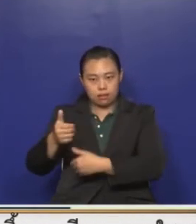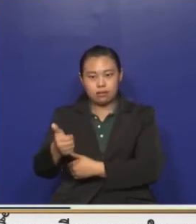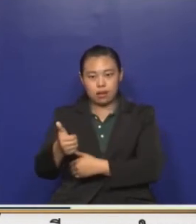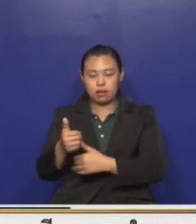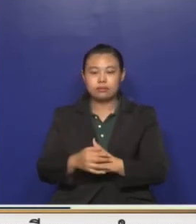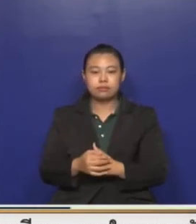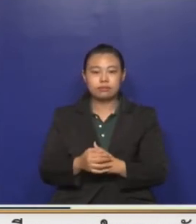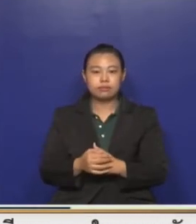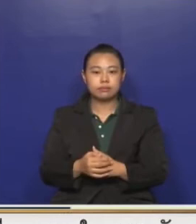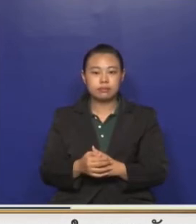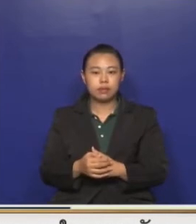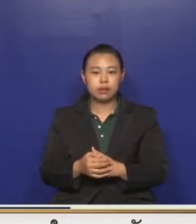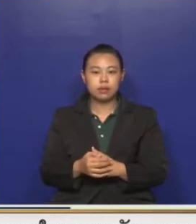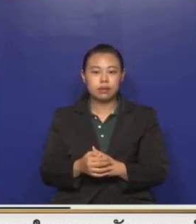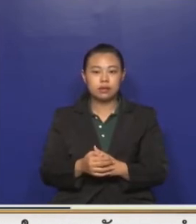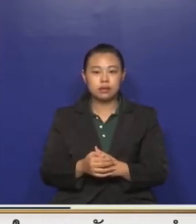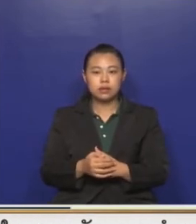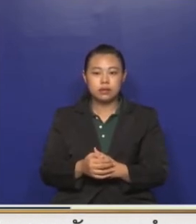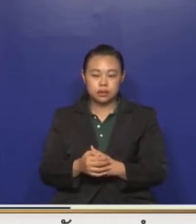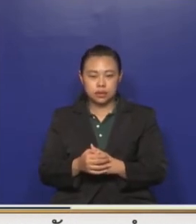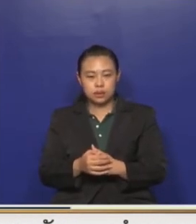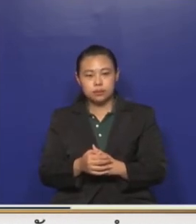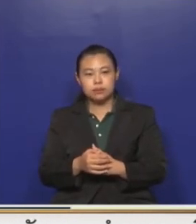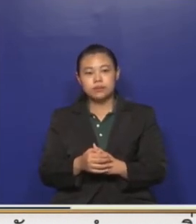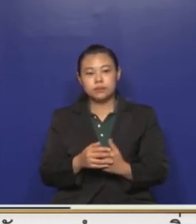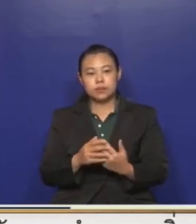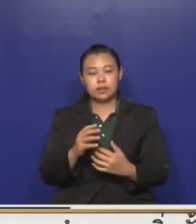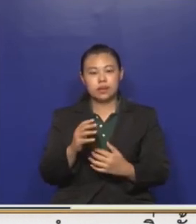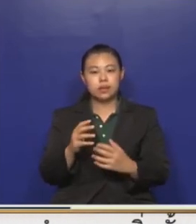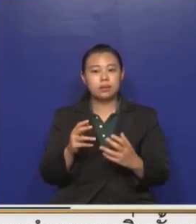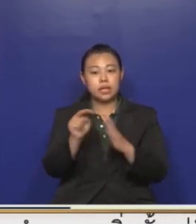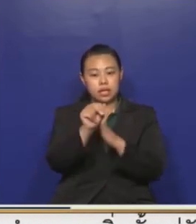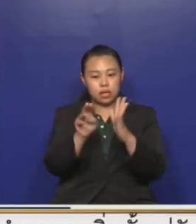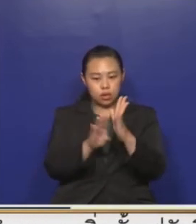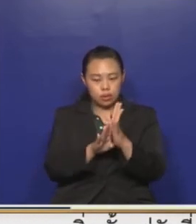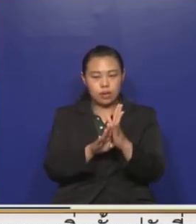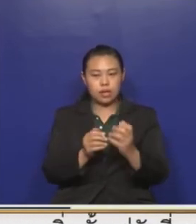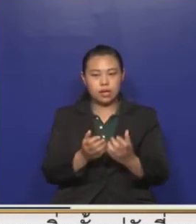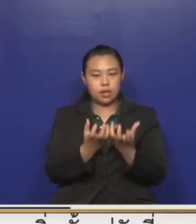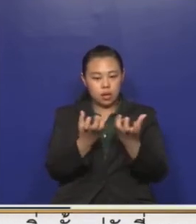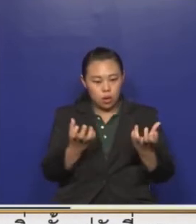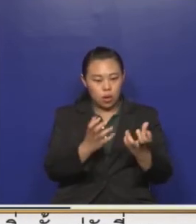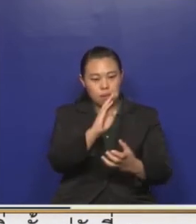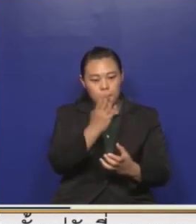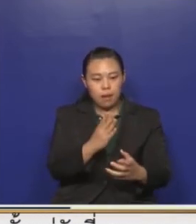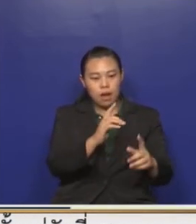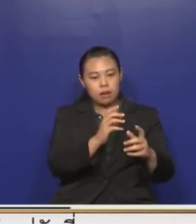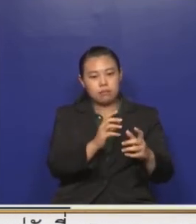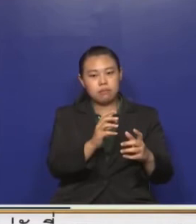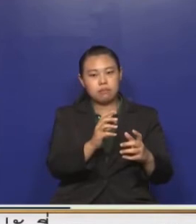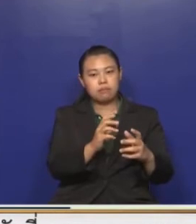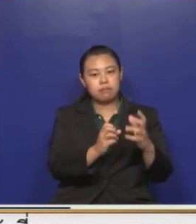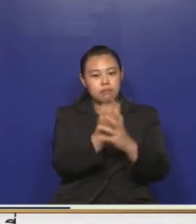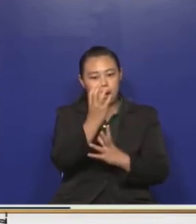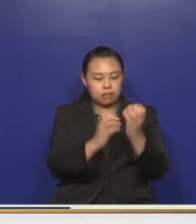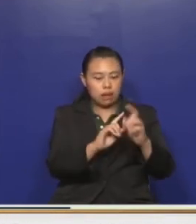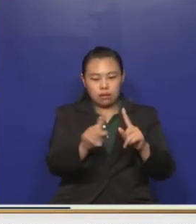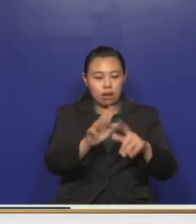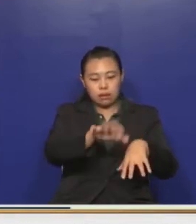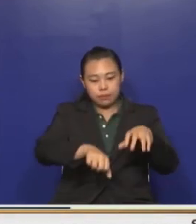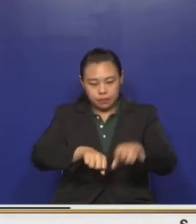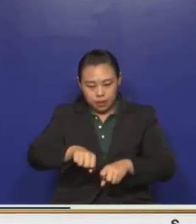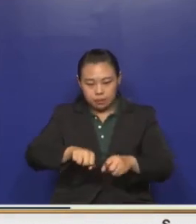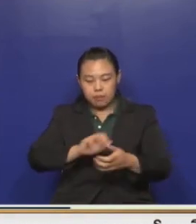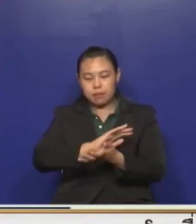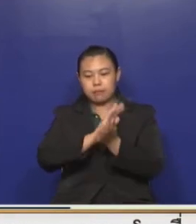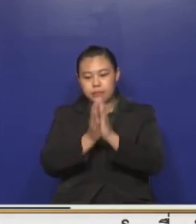ไเป็ที่มาของใโบายชิงเก็บรสเผาเพื่ทว่าให้พนปจชญนั้นได้เก็บวสดุเหานนออกมายิงกระสนั้นเดียว ได้นกส